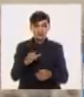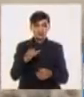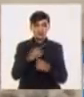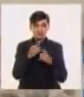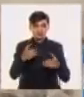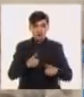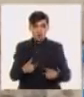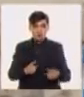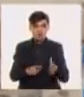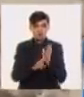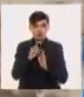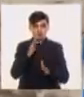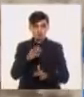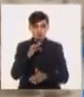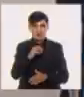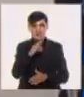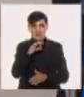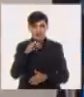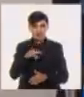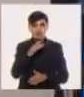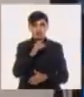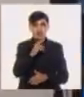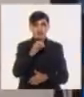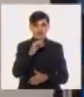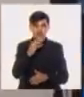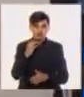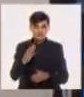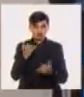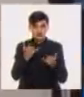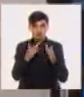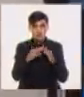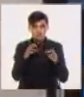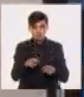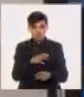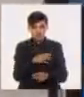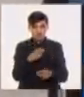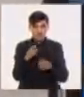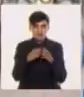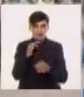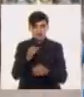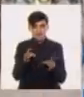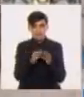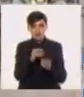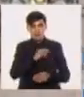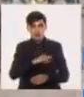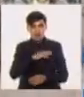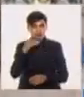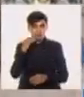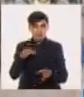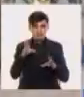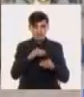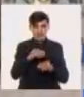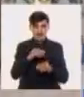объявляю голодовку. Кайрата Жакишева, который сейчас дома после операции, поддерживают его коллеги-фермеры из Актобе. Все